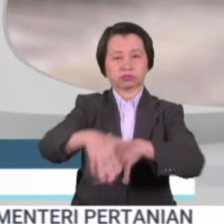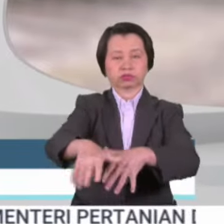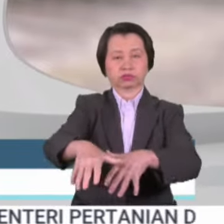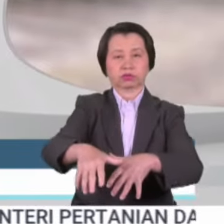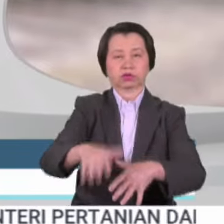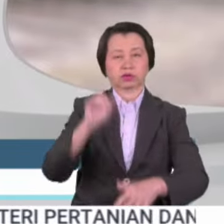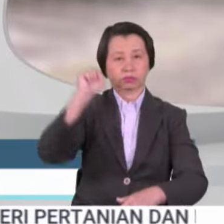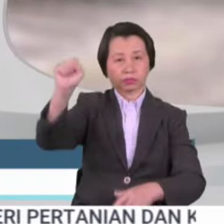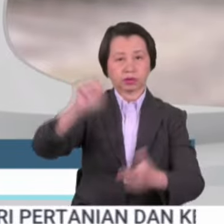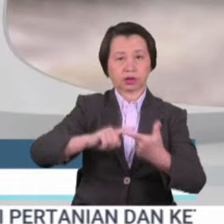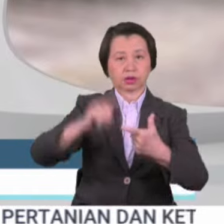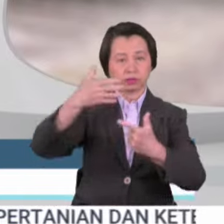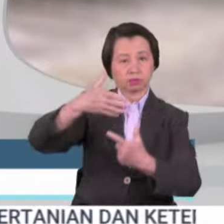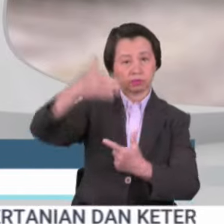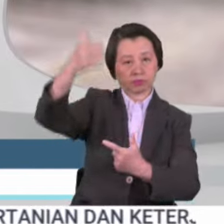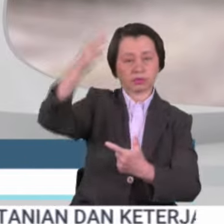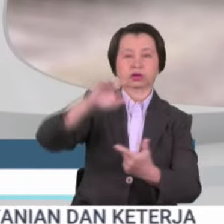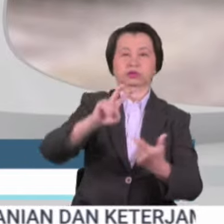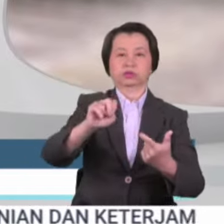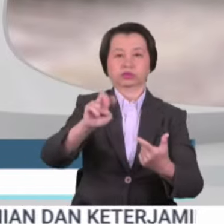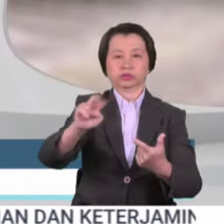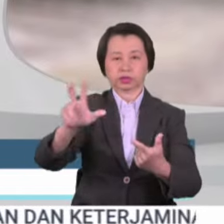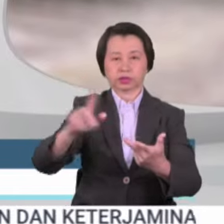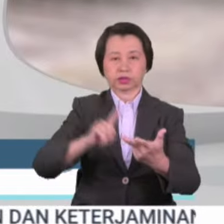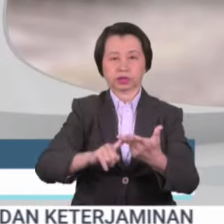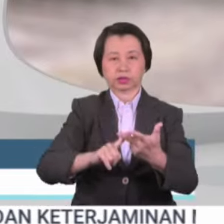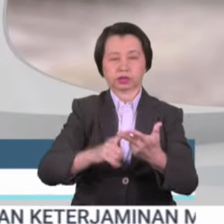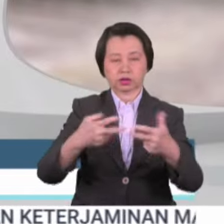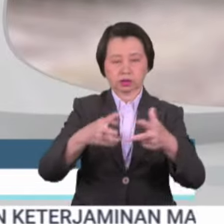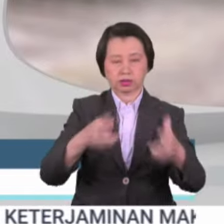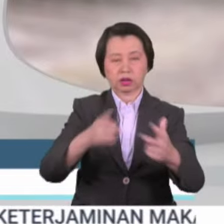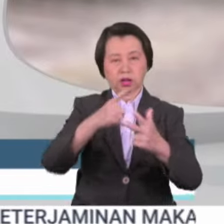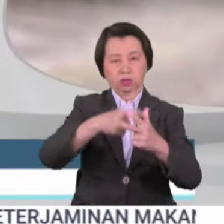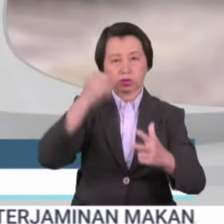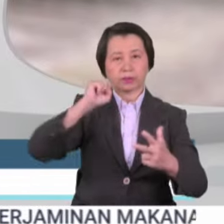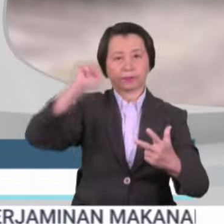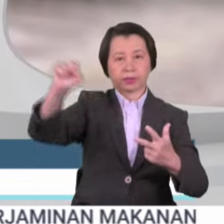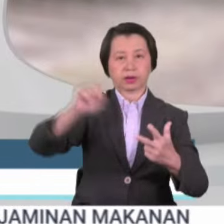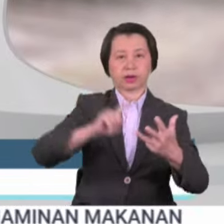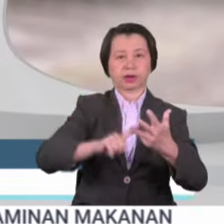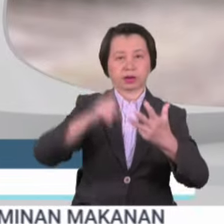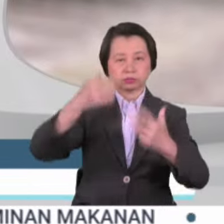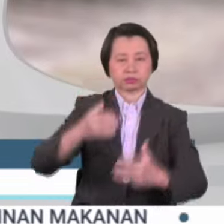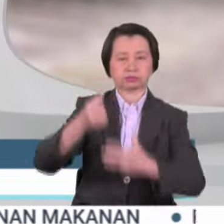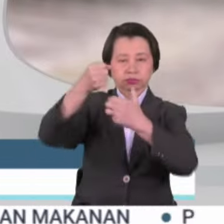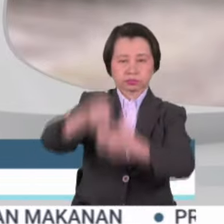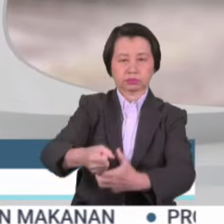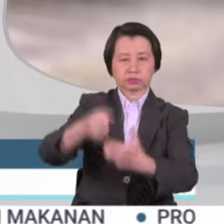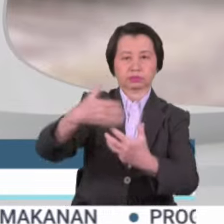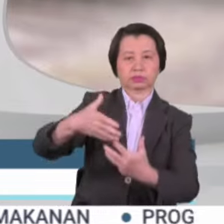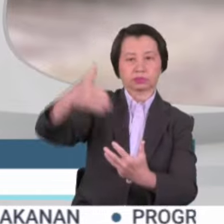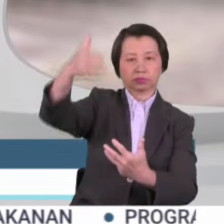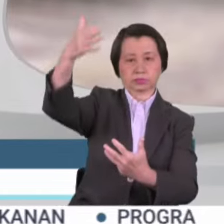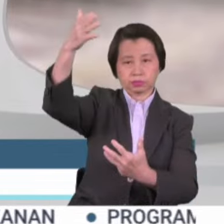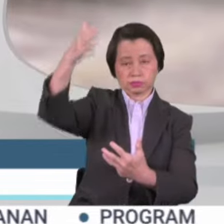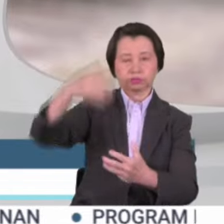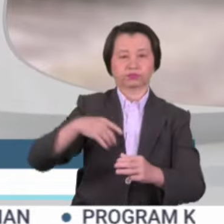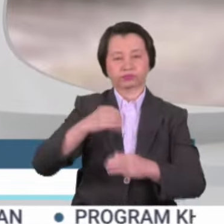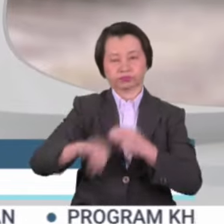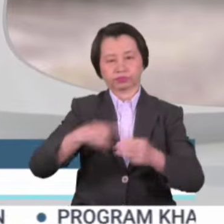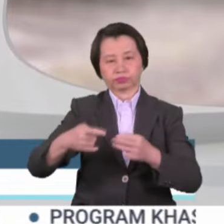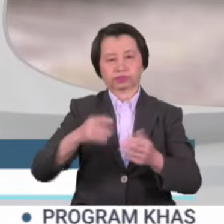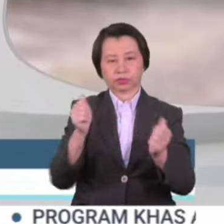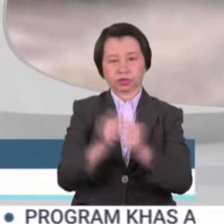kembara merdeka Jalur Gemilang 2023 serta pelancaran bulan kebangsaan dan kibar Jalur Gemilang. Lanjut